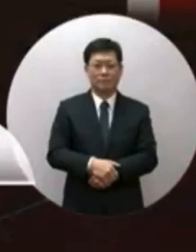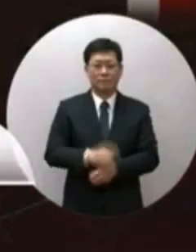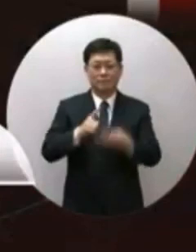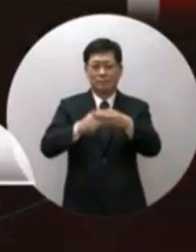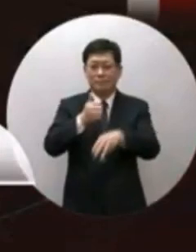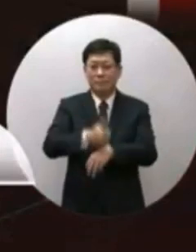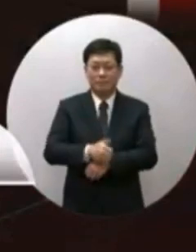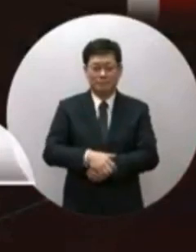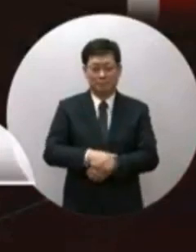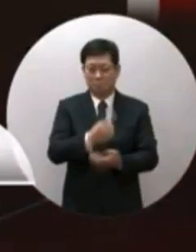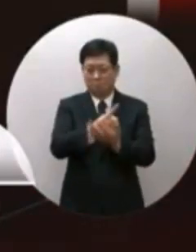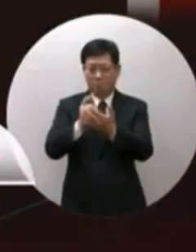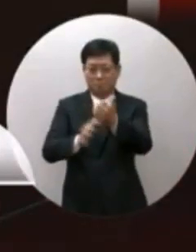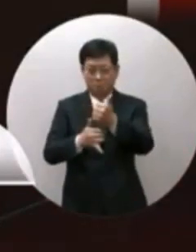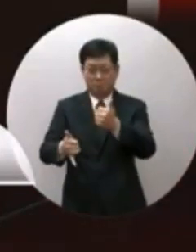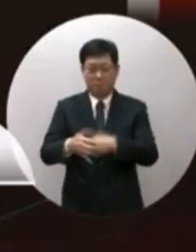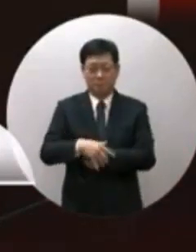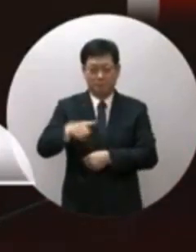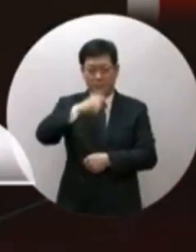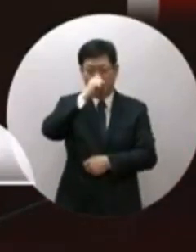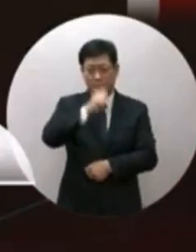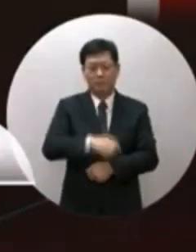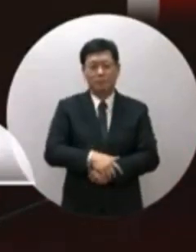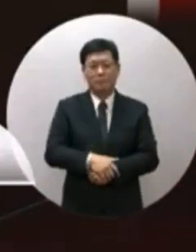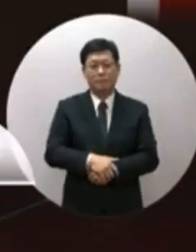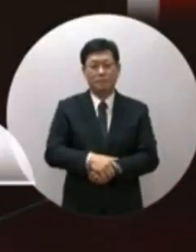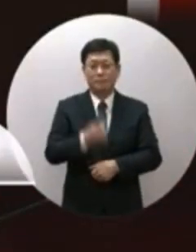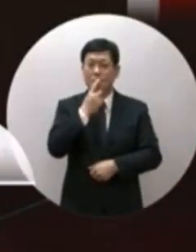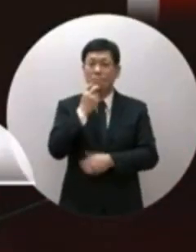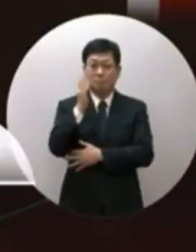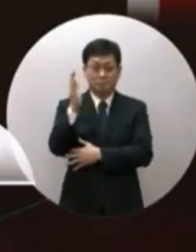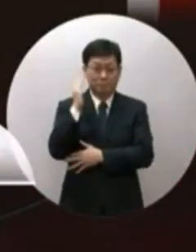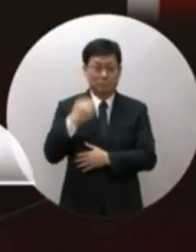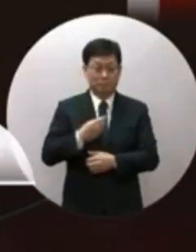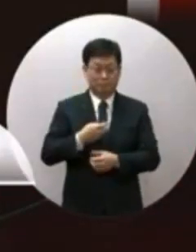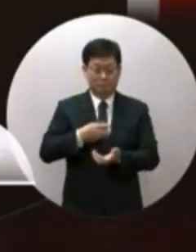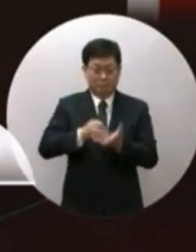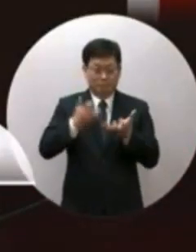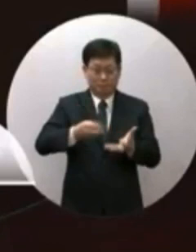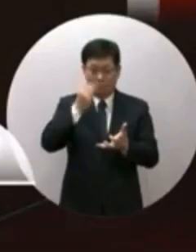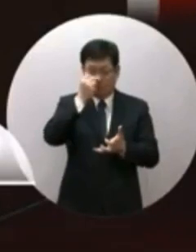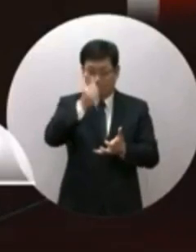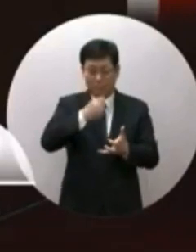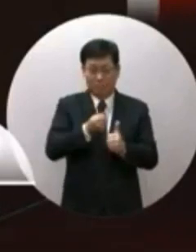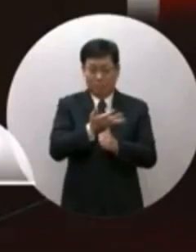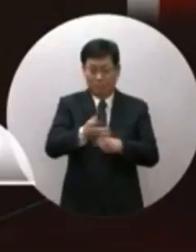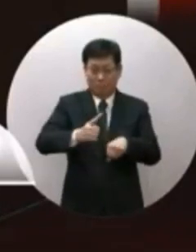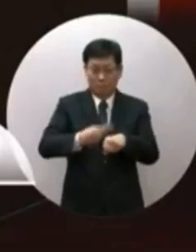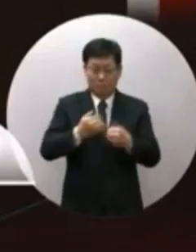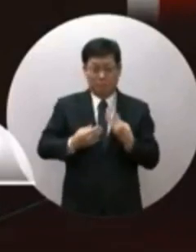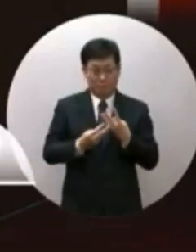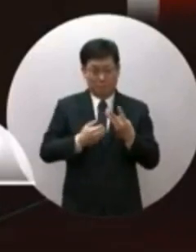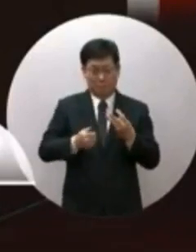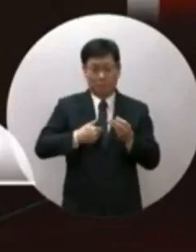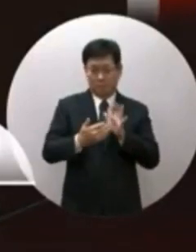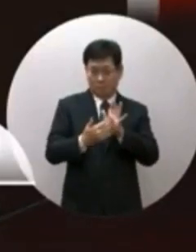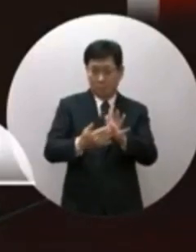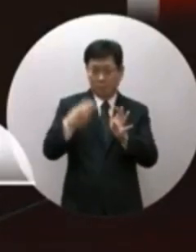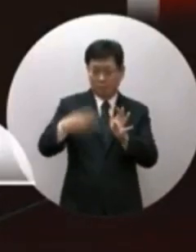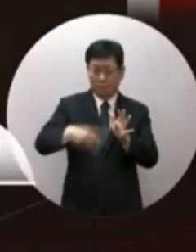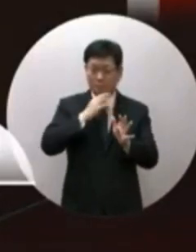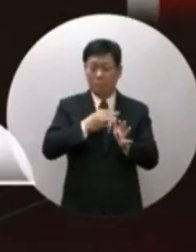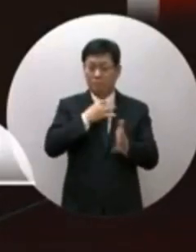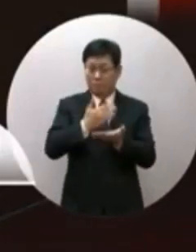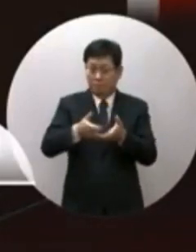主席，各位委员先进，大家好。中央政府严重特殊传染性肺炎防治及纾困振兴特别